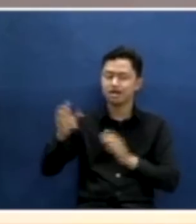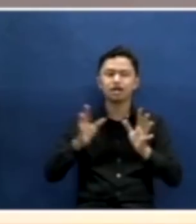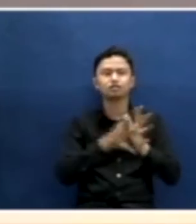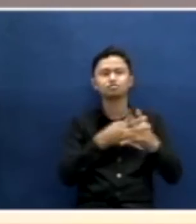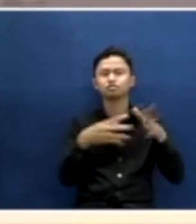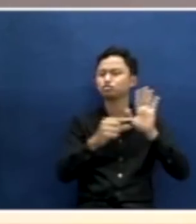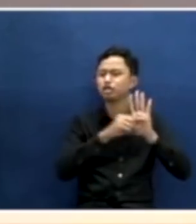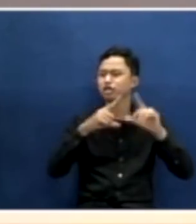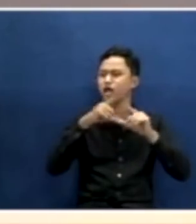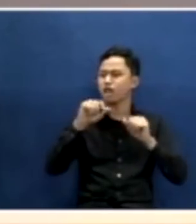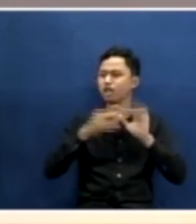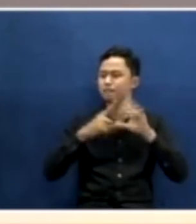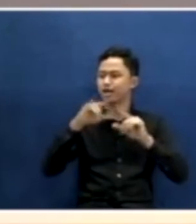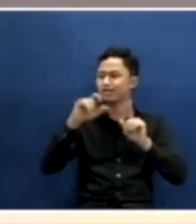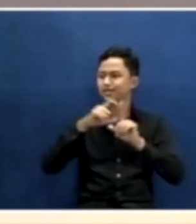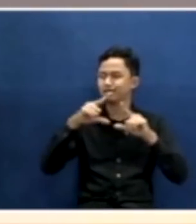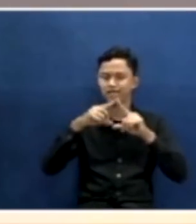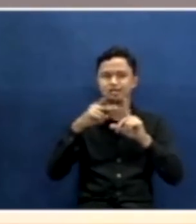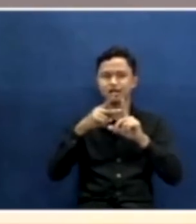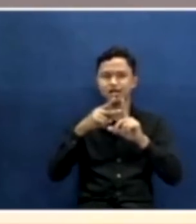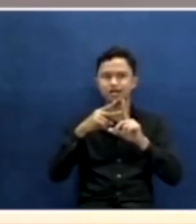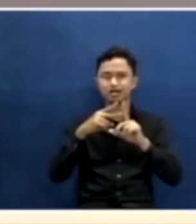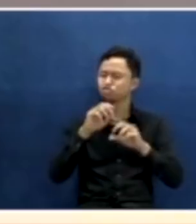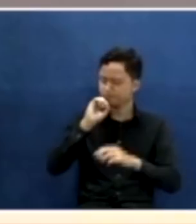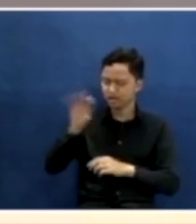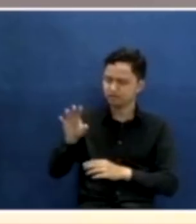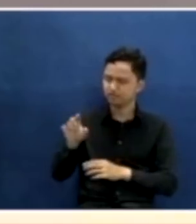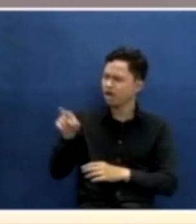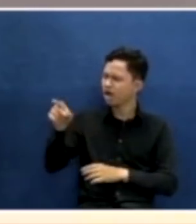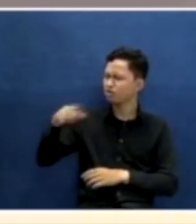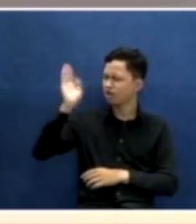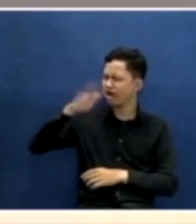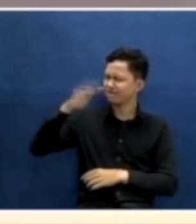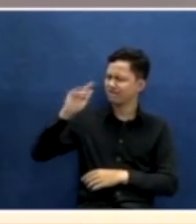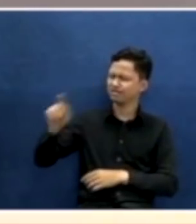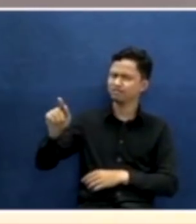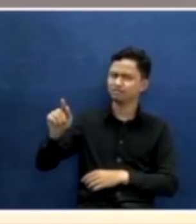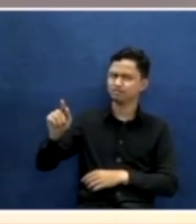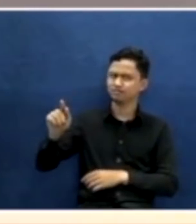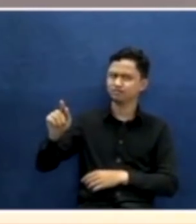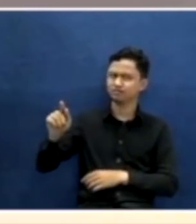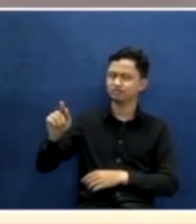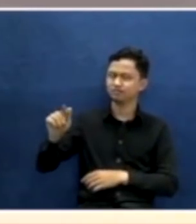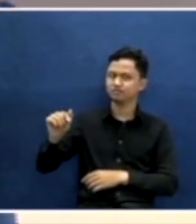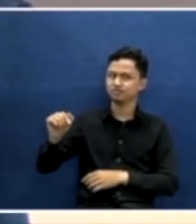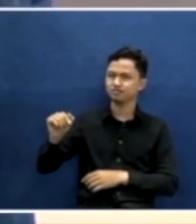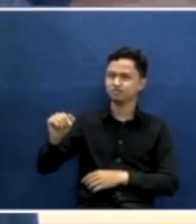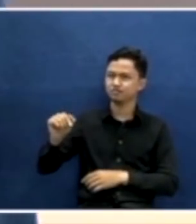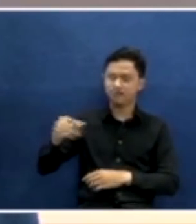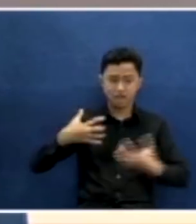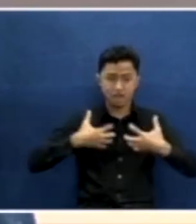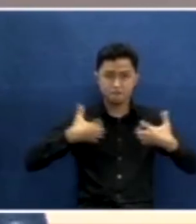harumnya bangkai lalu kemudian mereka berkata kalian ini aneh Hai binatang yang